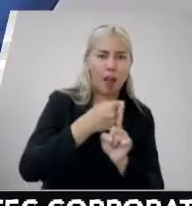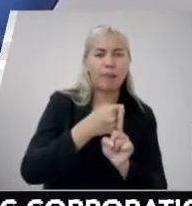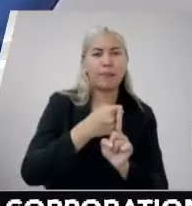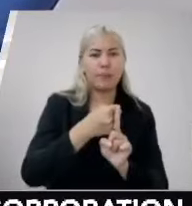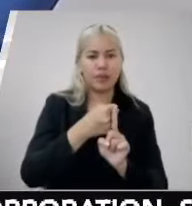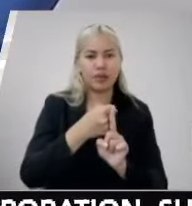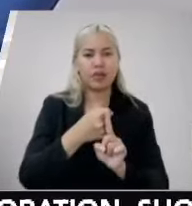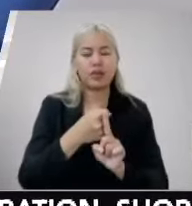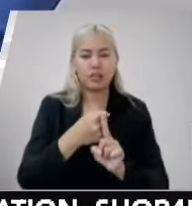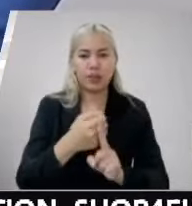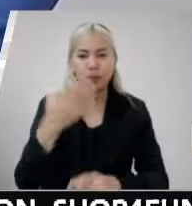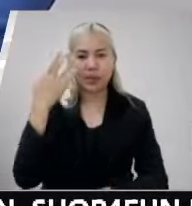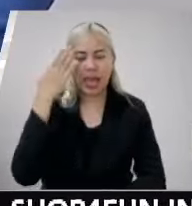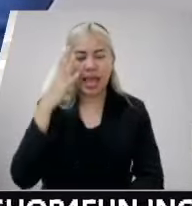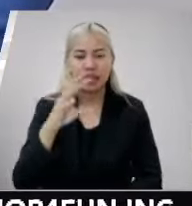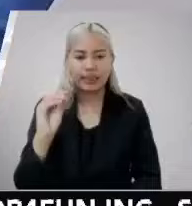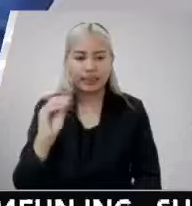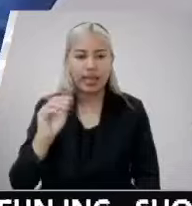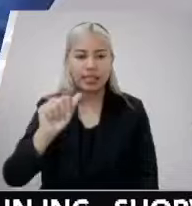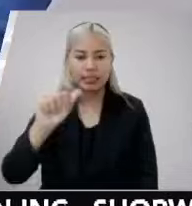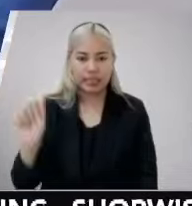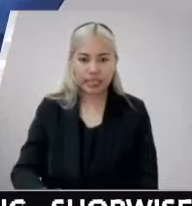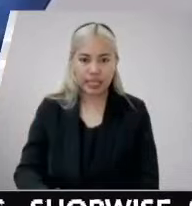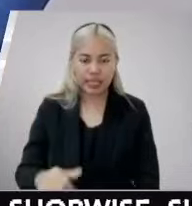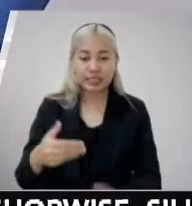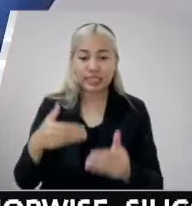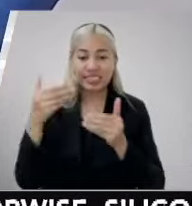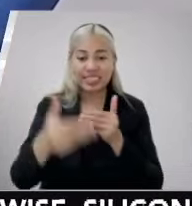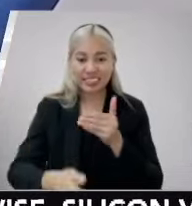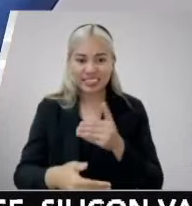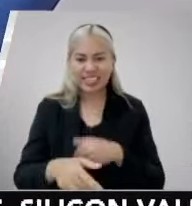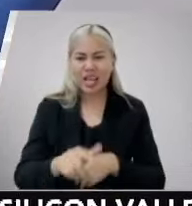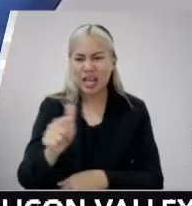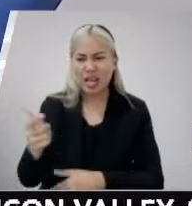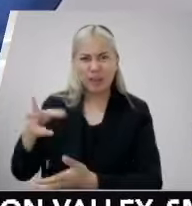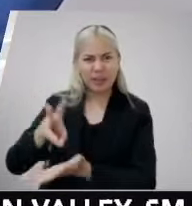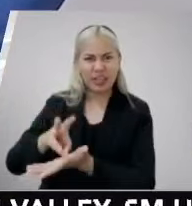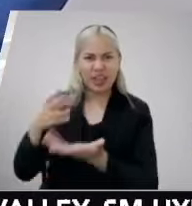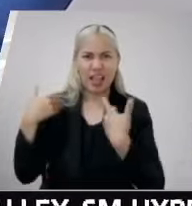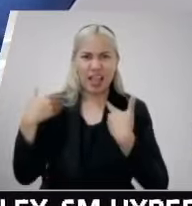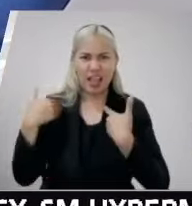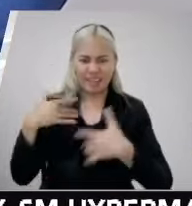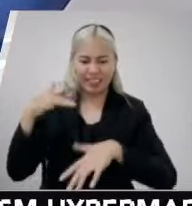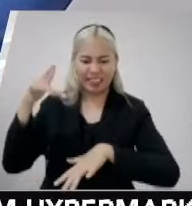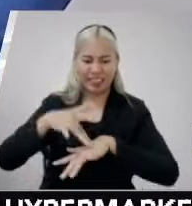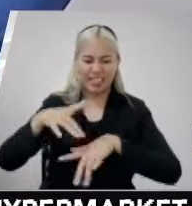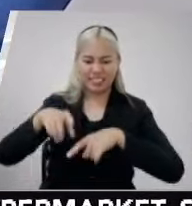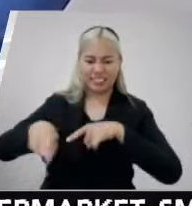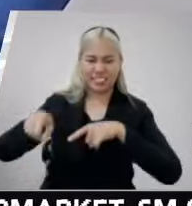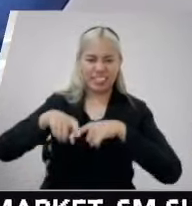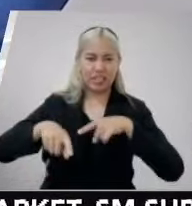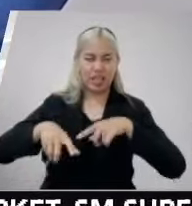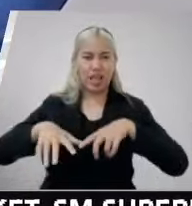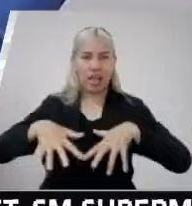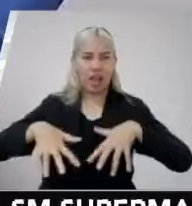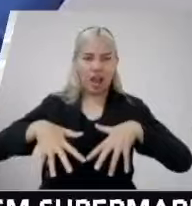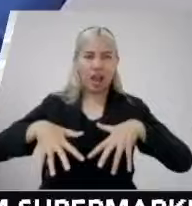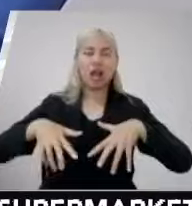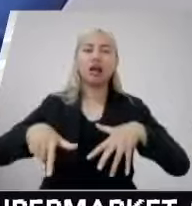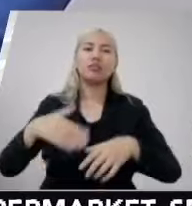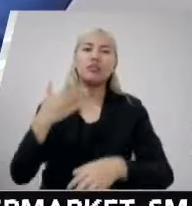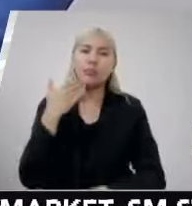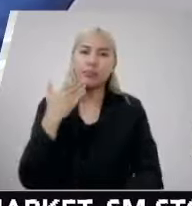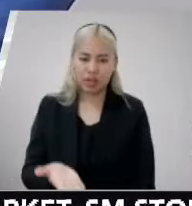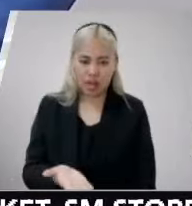ang nasawi ng makuryente sa live wire ang mainit na balita hatid ni Russel sorio ng GMA Regional TV one